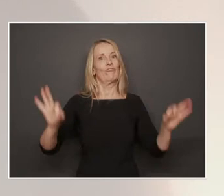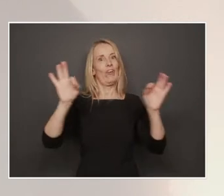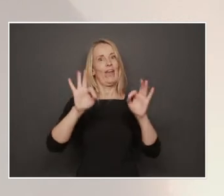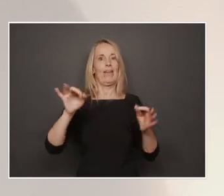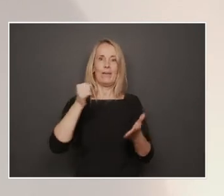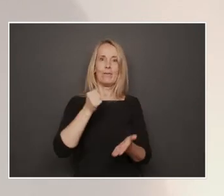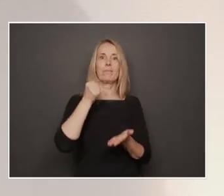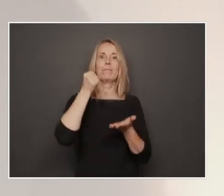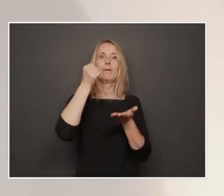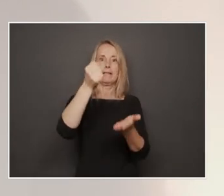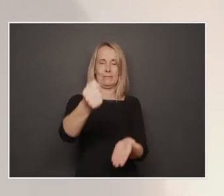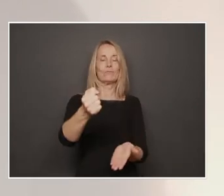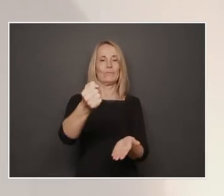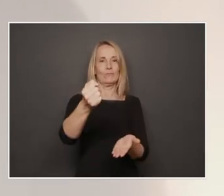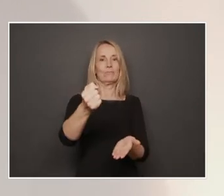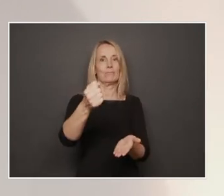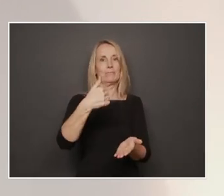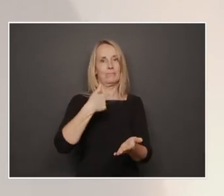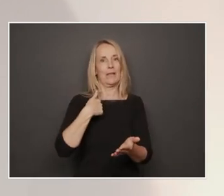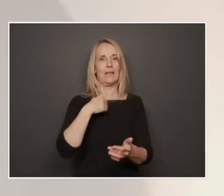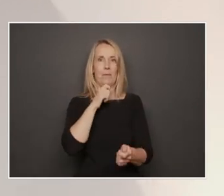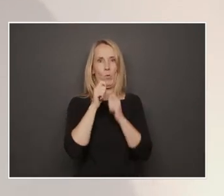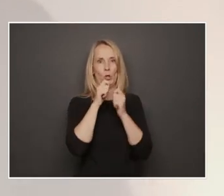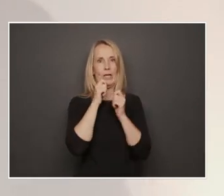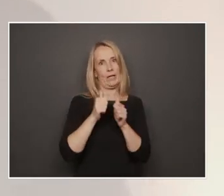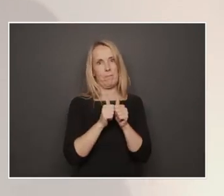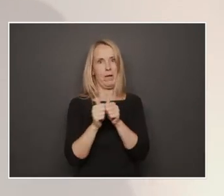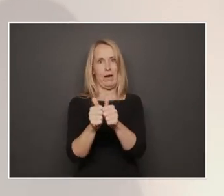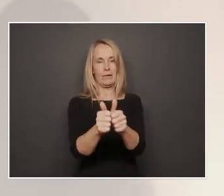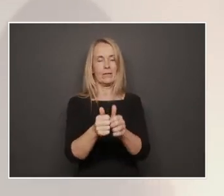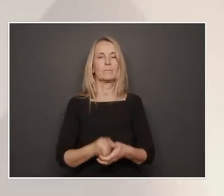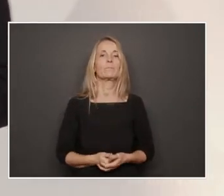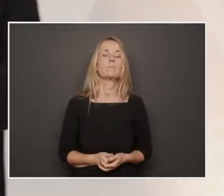und Wiederauszeichnungsfeier begleiten.